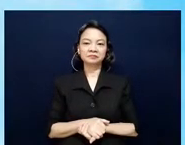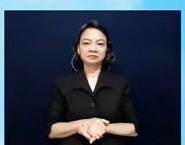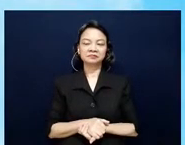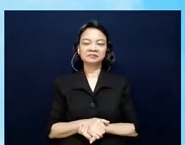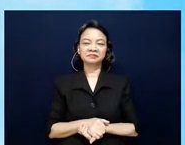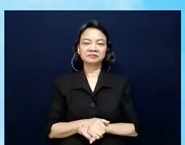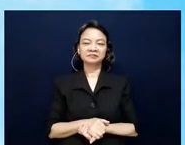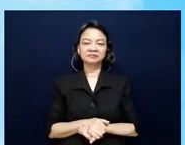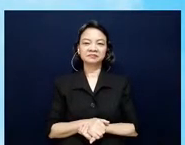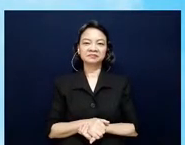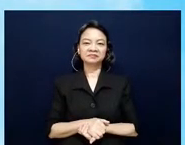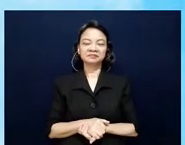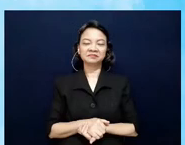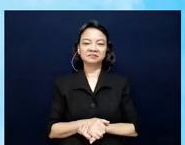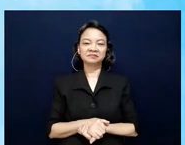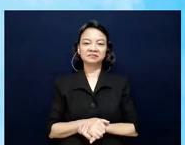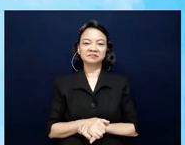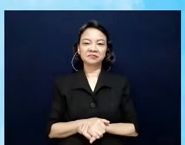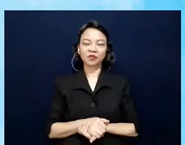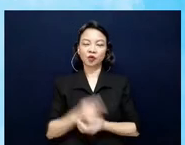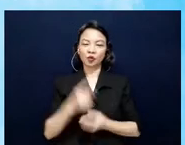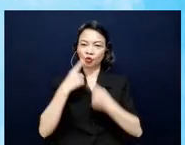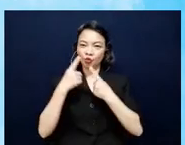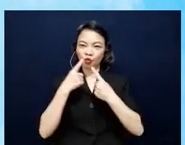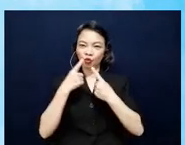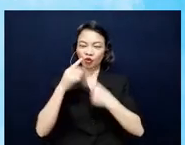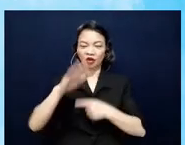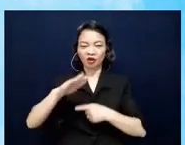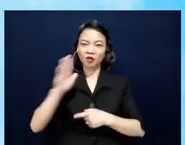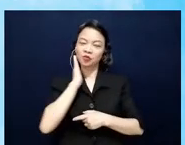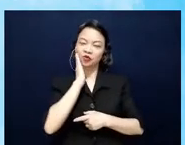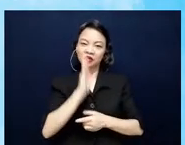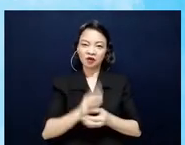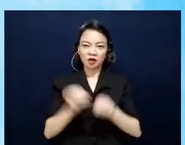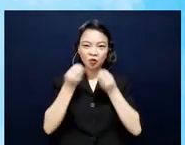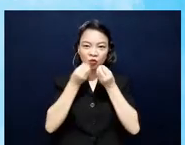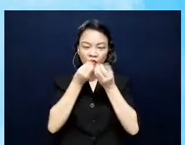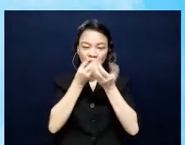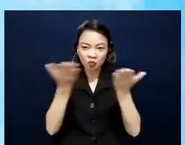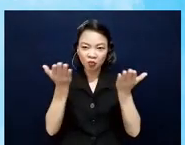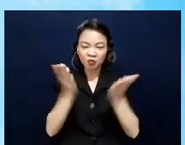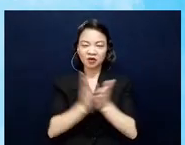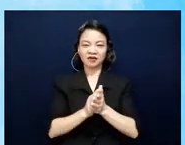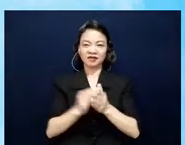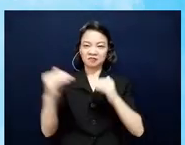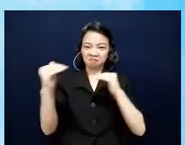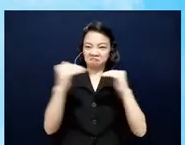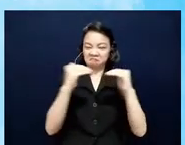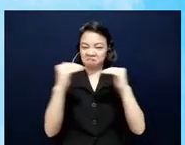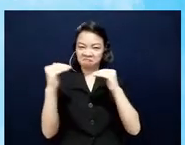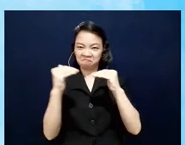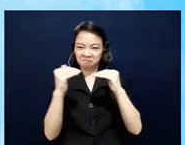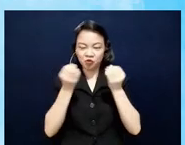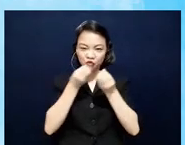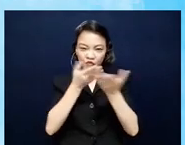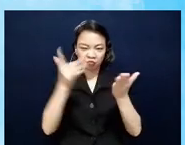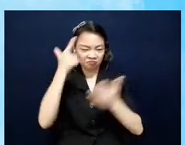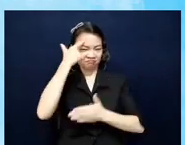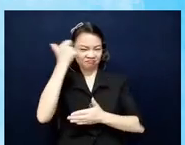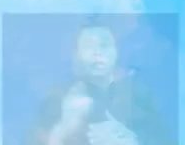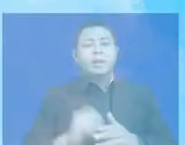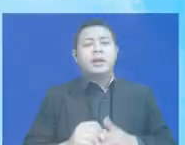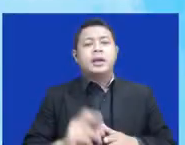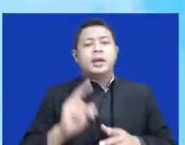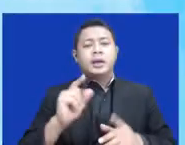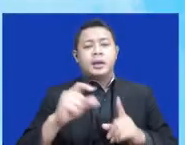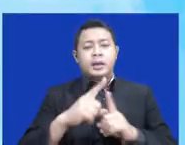Karena bicara anak muda, bicara mengenai peer educator, bicara tentang sharing knowledge. Nah, ini sudah ada Randy Martin, anak